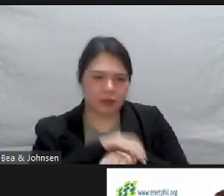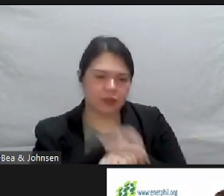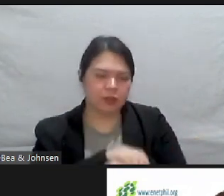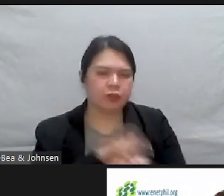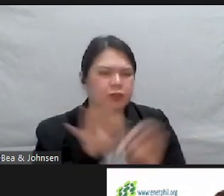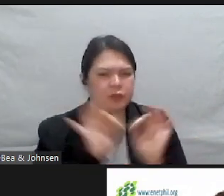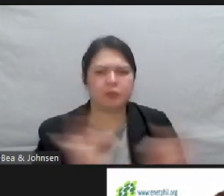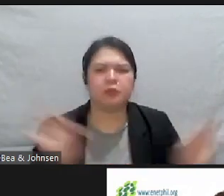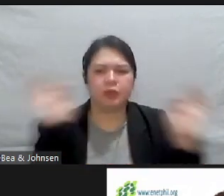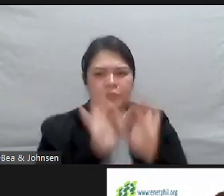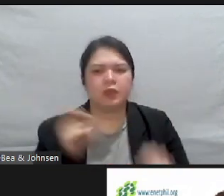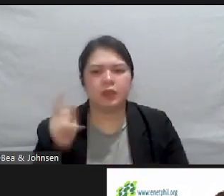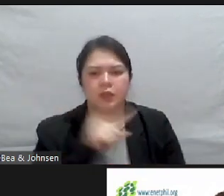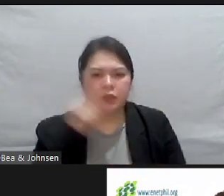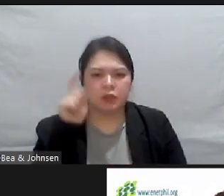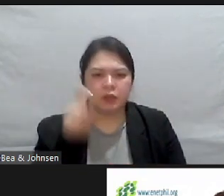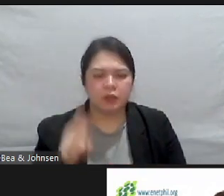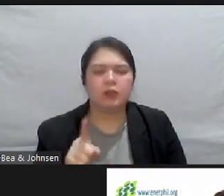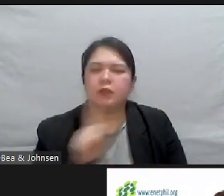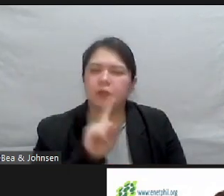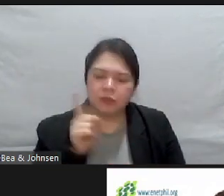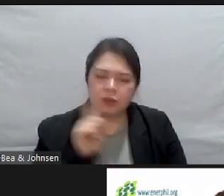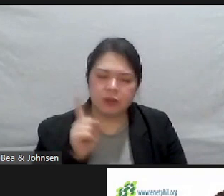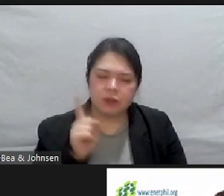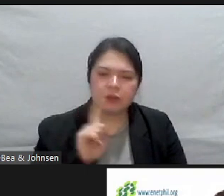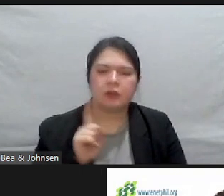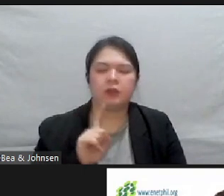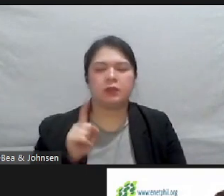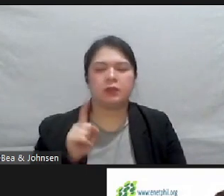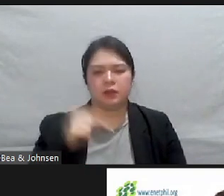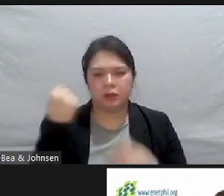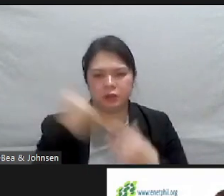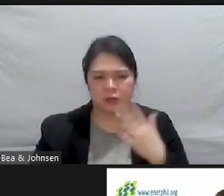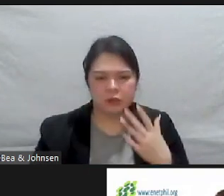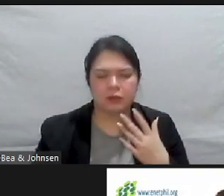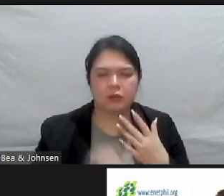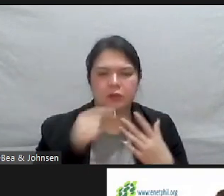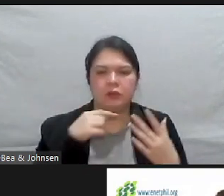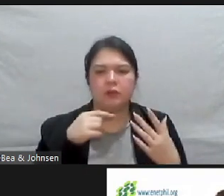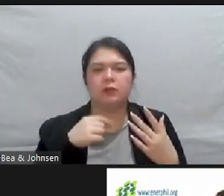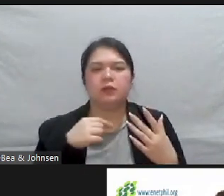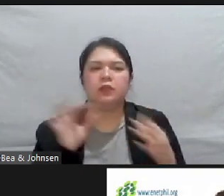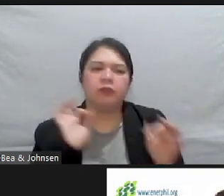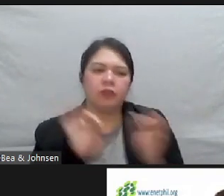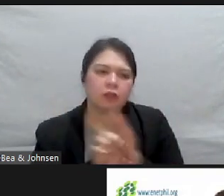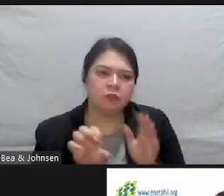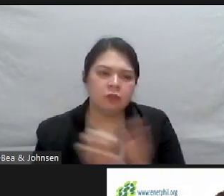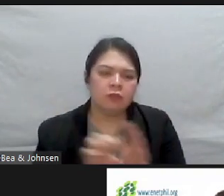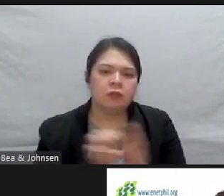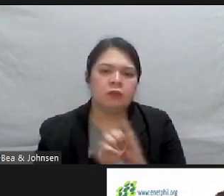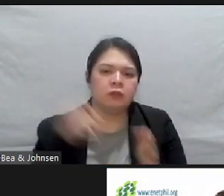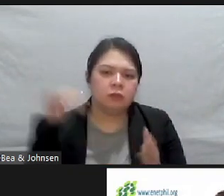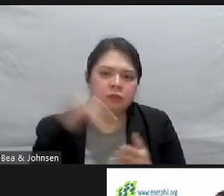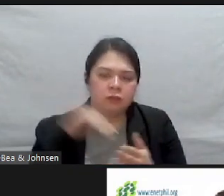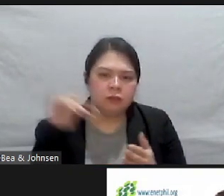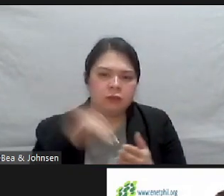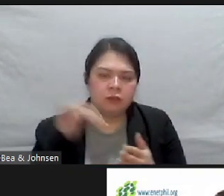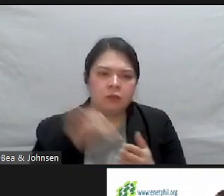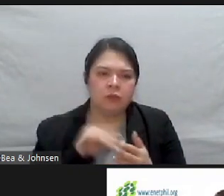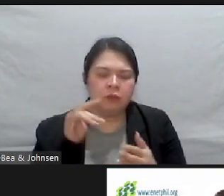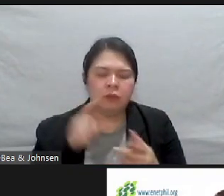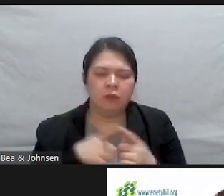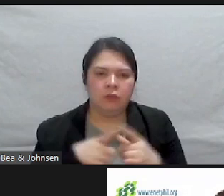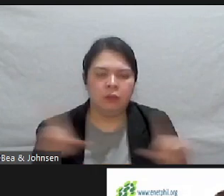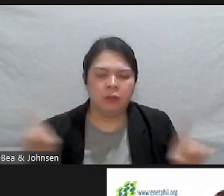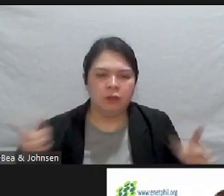rin kung tanungin yung mga bata, ano ba yung kondisyon kapag nag-aaral kayo gamit yung lingwahe nyo